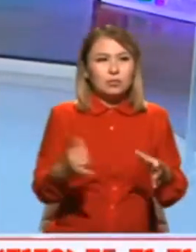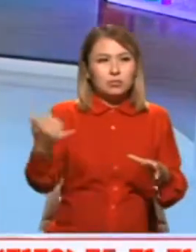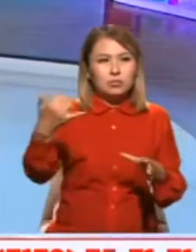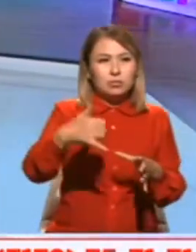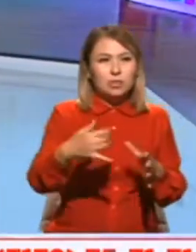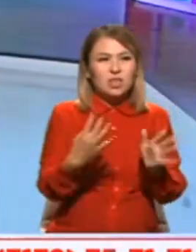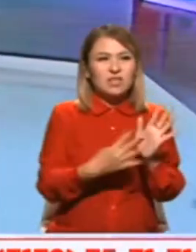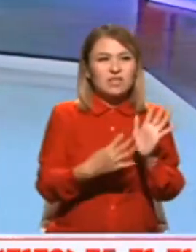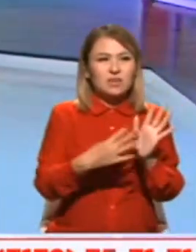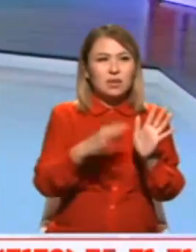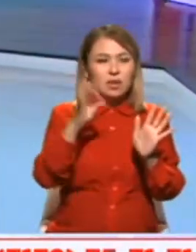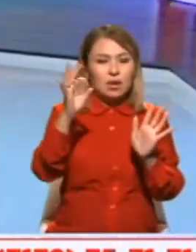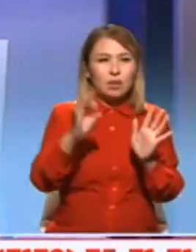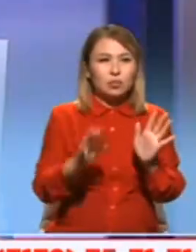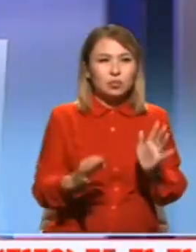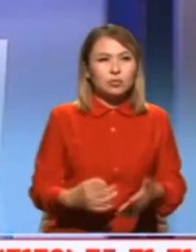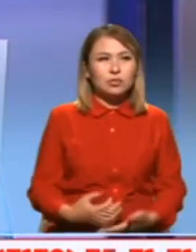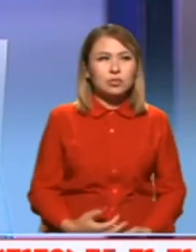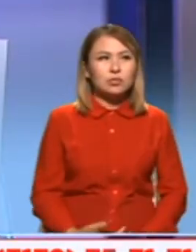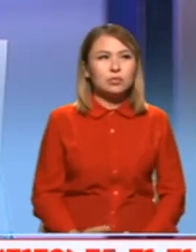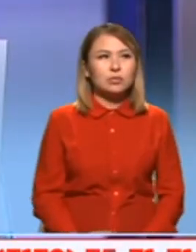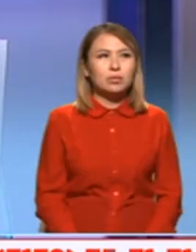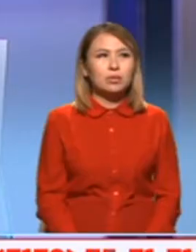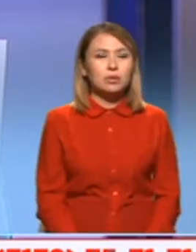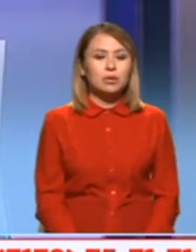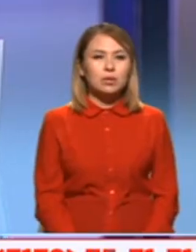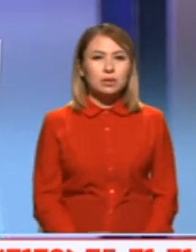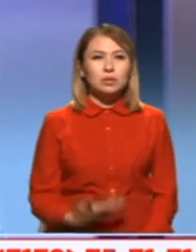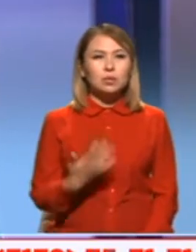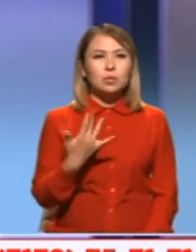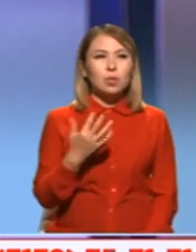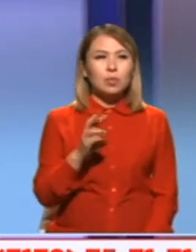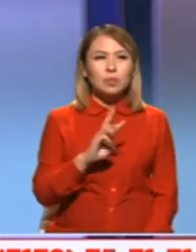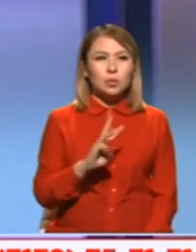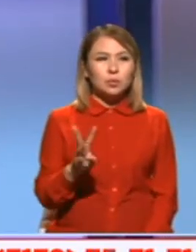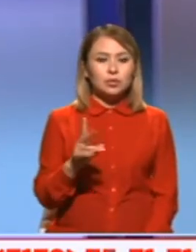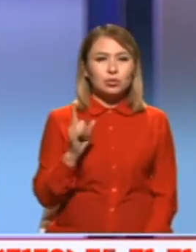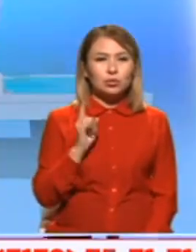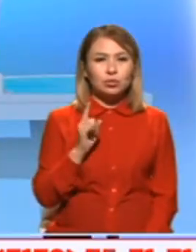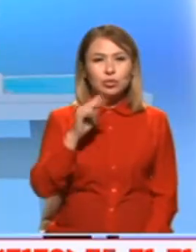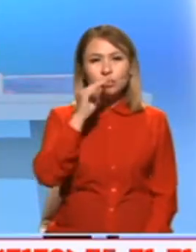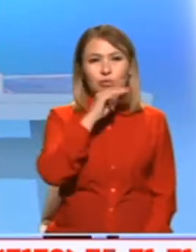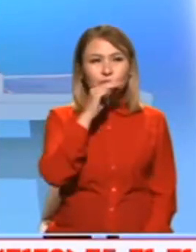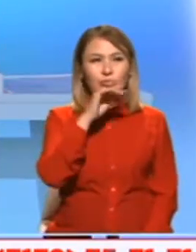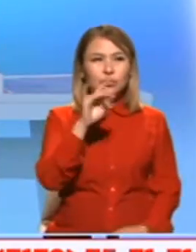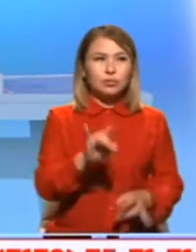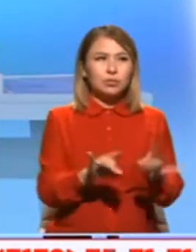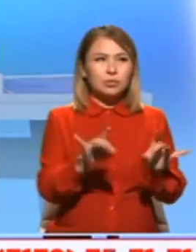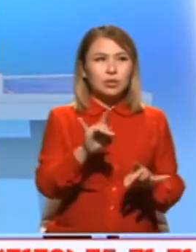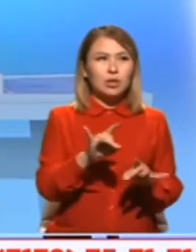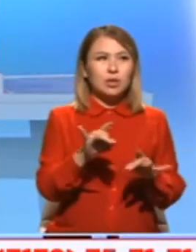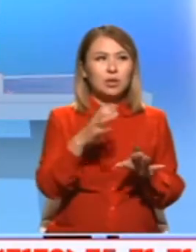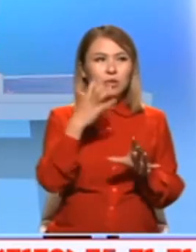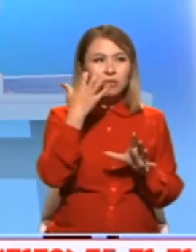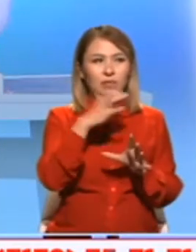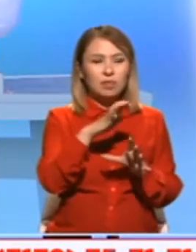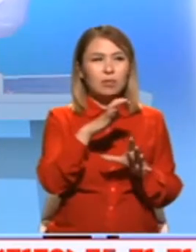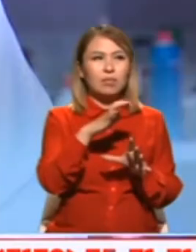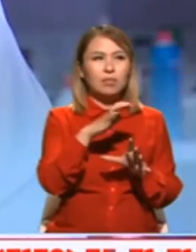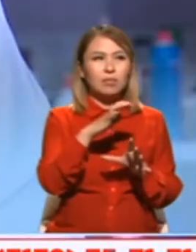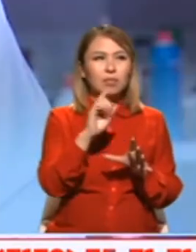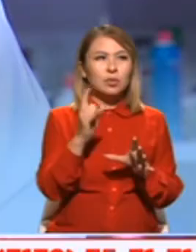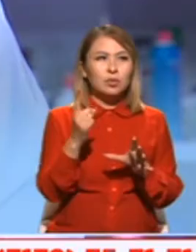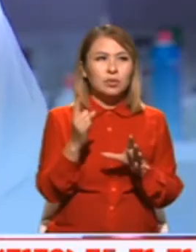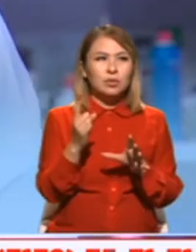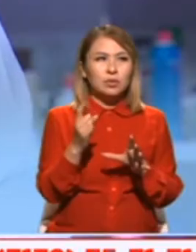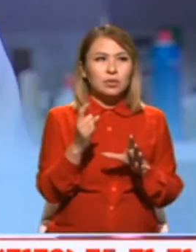температурасы 90 градус болады, иә? Сосын неше минут күтуіміз керек? Салқындаған. Негізі шай кезінде яғни ыстықтай ішкен жақсы барлық жерде де. Өйткені